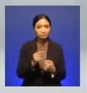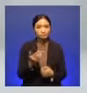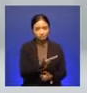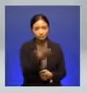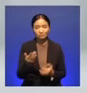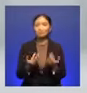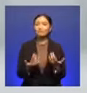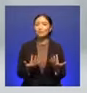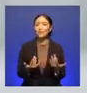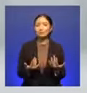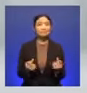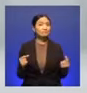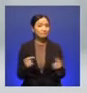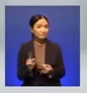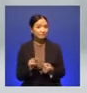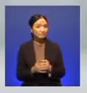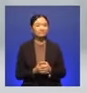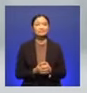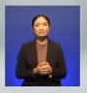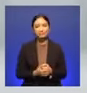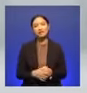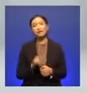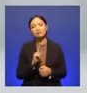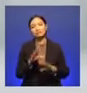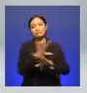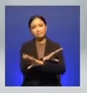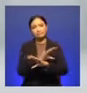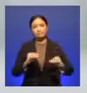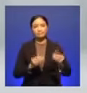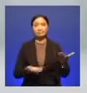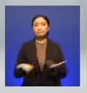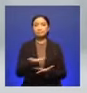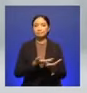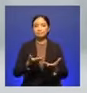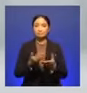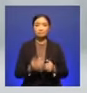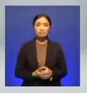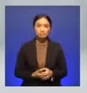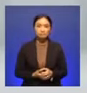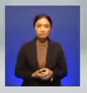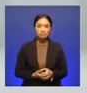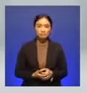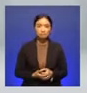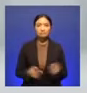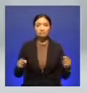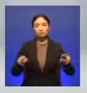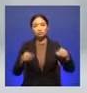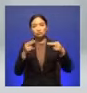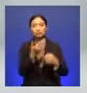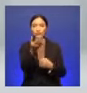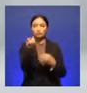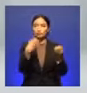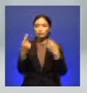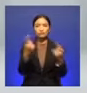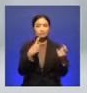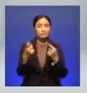ท่านรอคอยนะคะก็จะเป็นช่วงการแลกเปลี่ยนจากผู้เข้าร่วมการเสวนาออนไลน์ในวันนี้ค่ะ